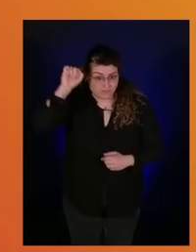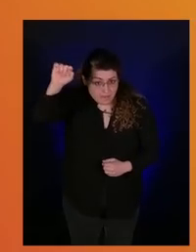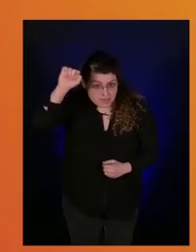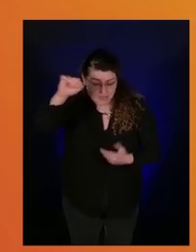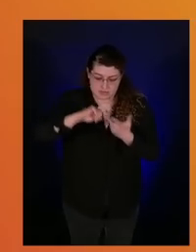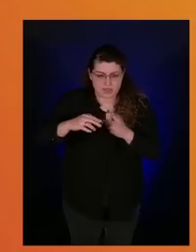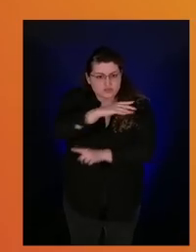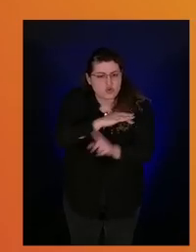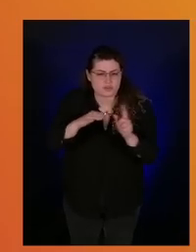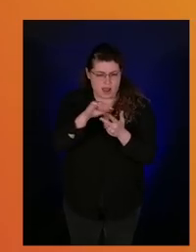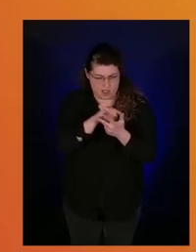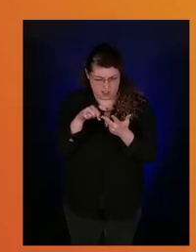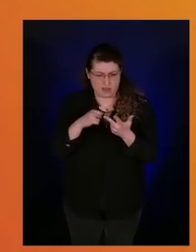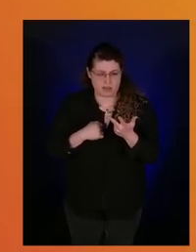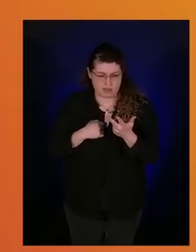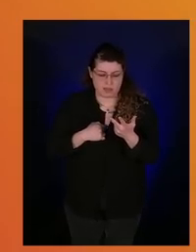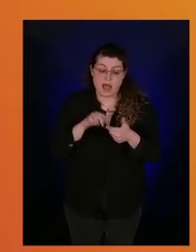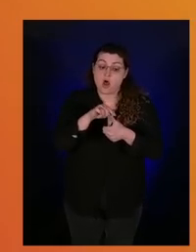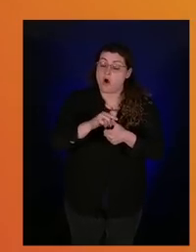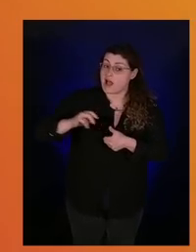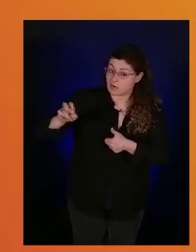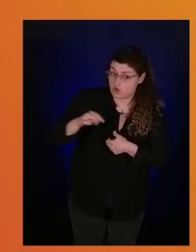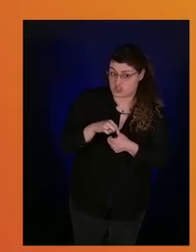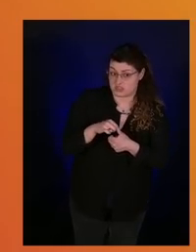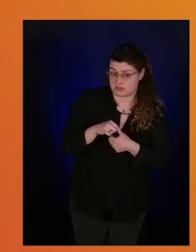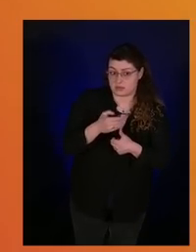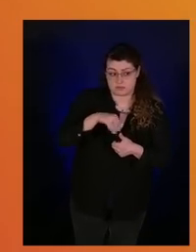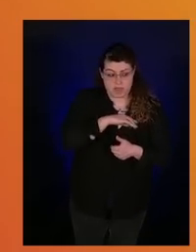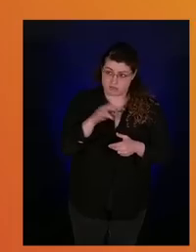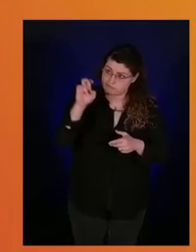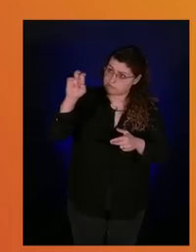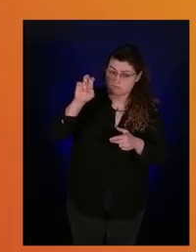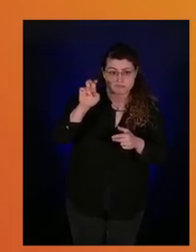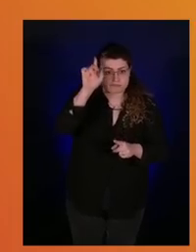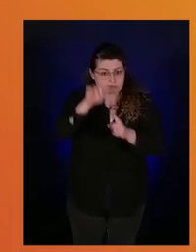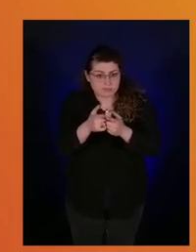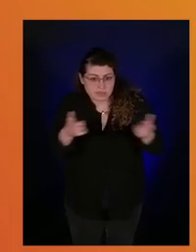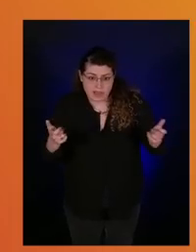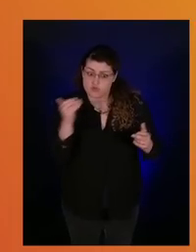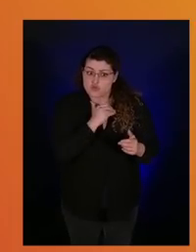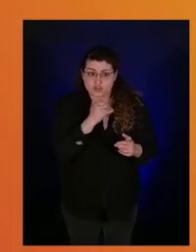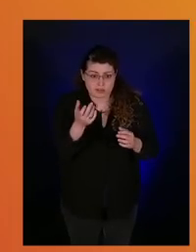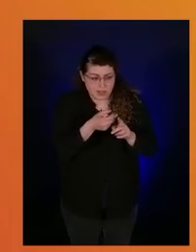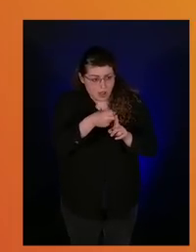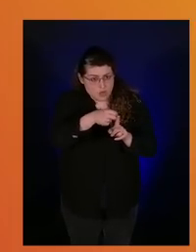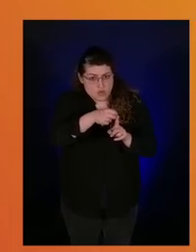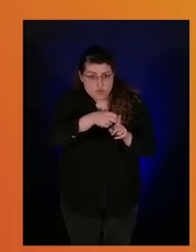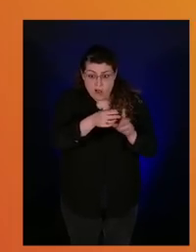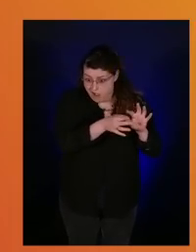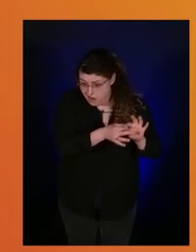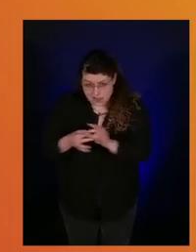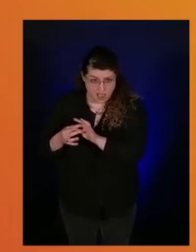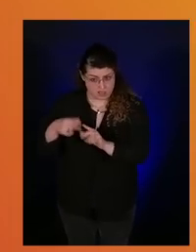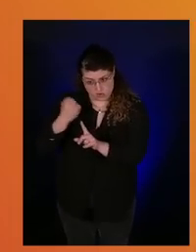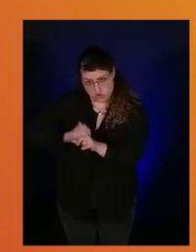et sociale. Écologiste, car les questions environnementales et l'urgence climatique sont indissociables de nos